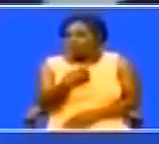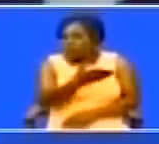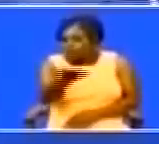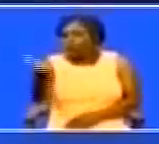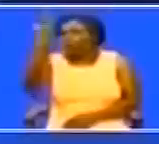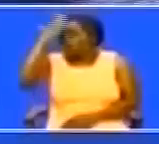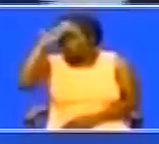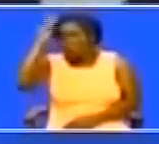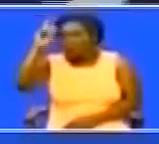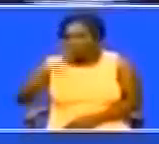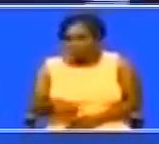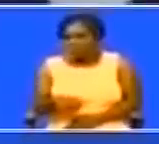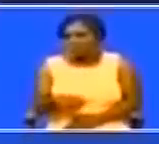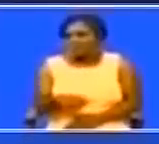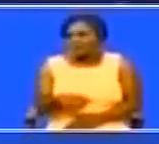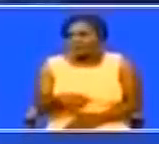amekataika.